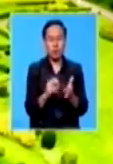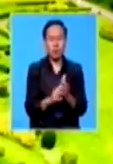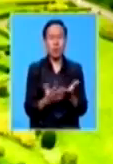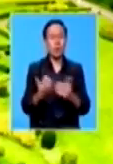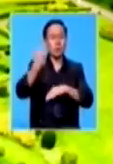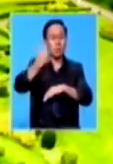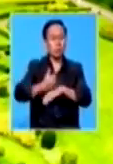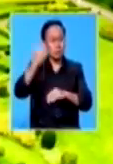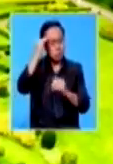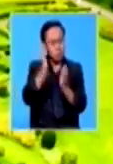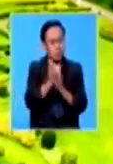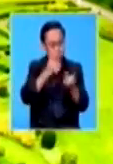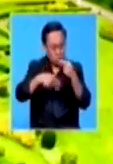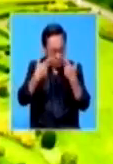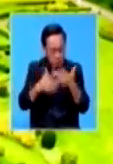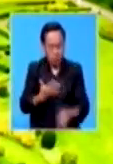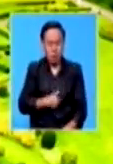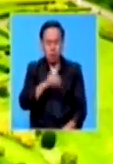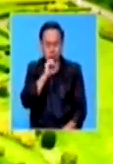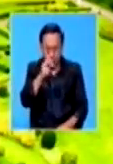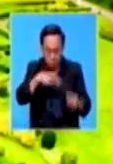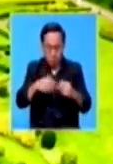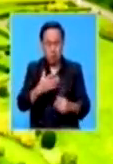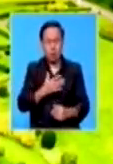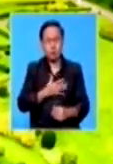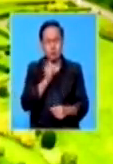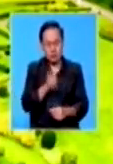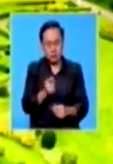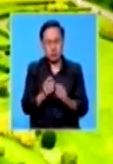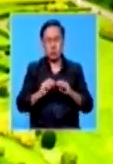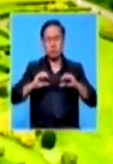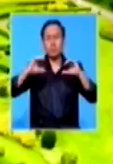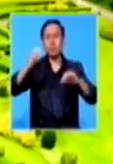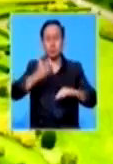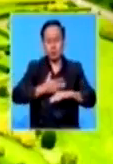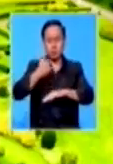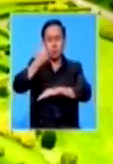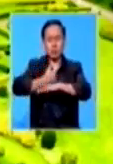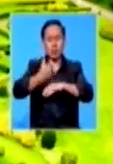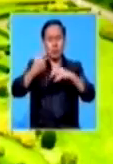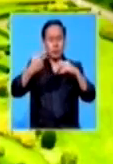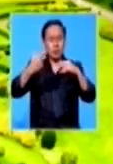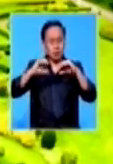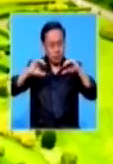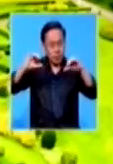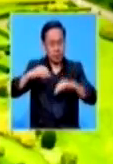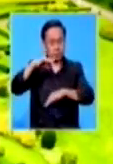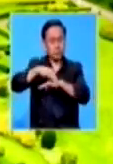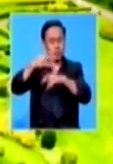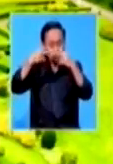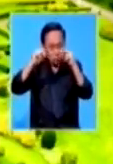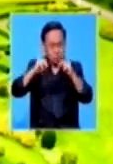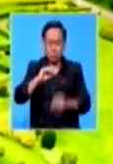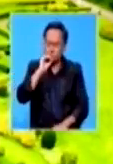ลงโทษทั้งหมดนะนั้นในส่วนของผมที่เป็นรัฐบาลเนี่ยเป็นนายกเนี่ยผมก็สั่งการไปแล้วนะไอ้เรื่องของผลประโยชน์เนี่ย